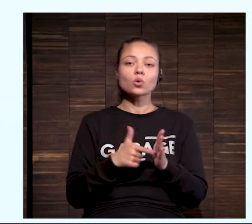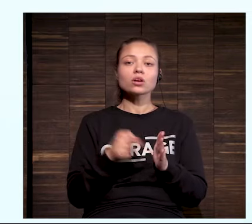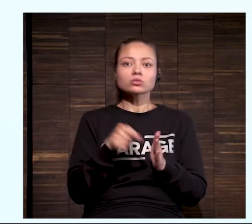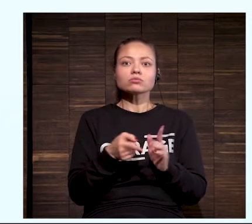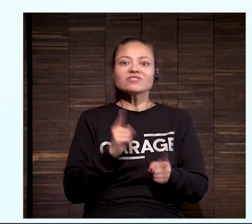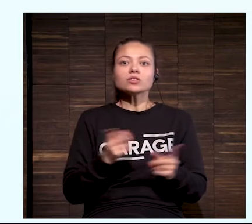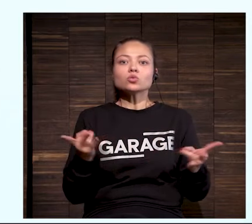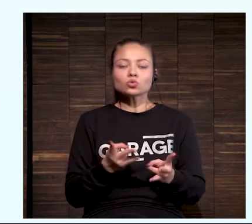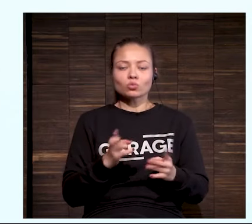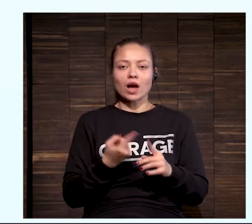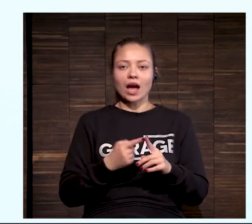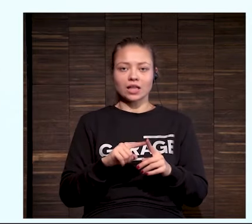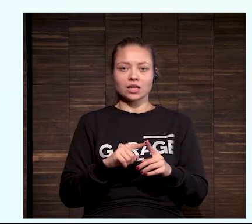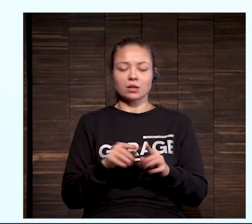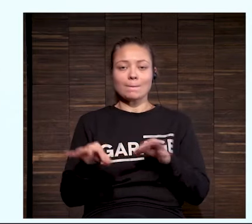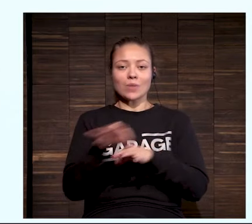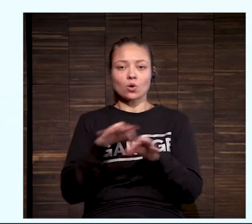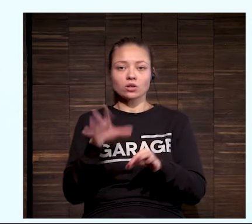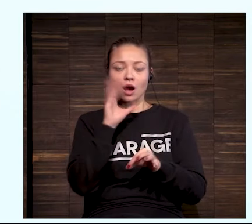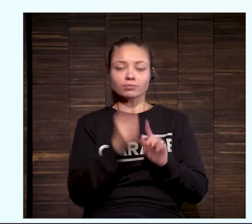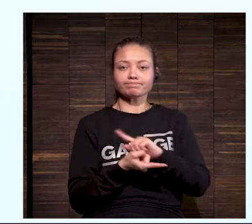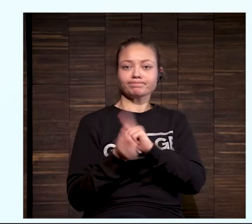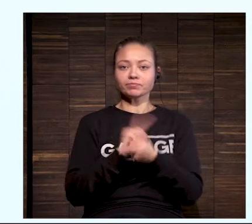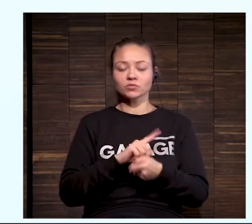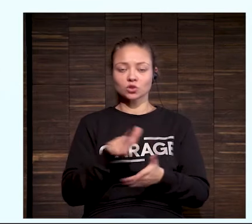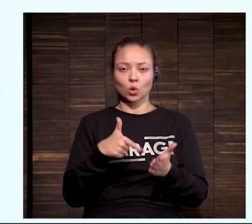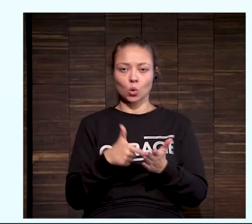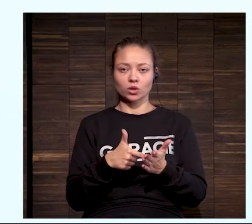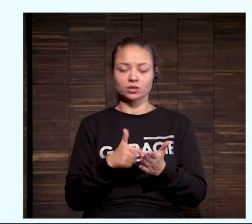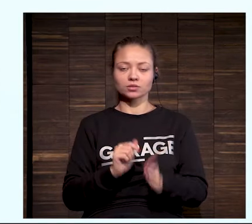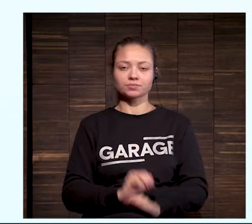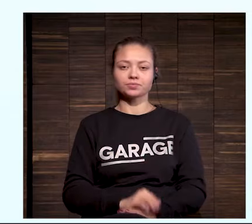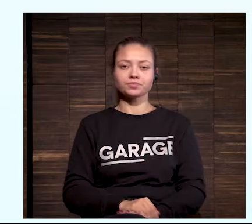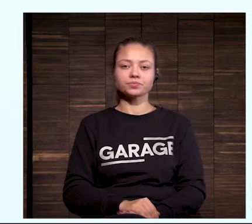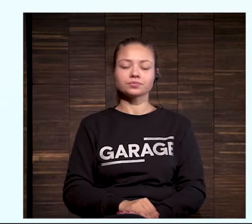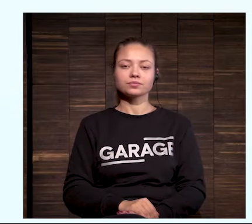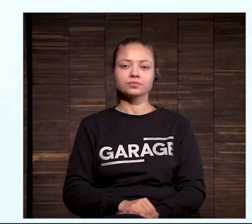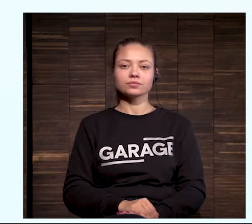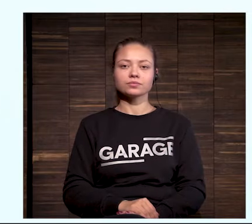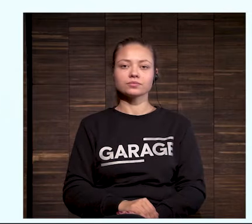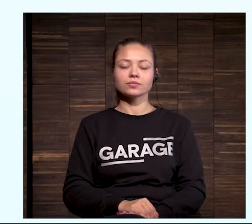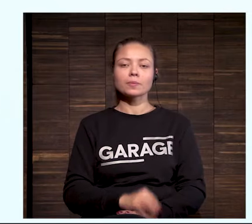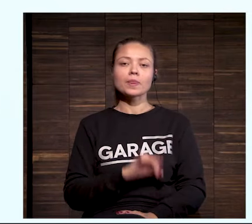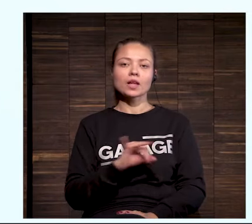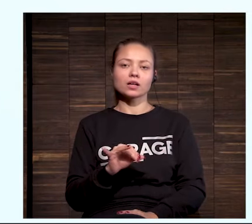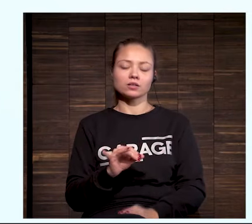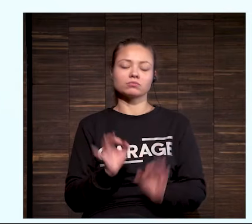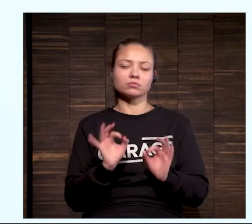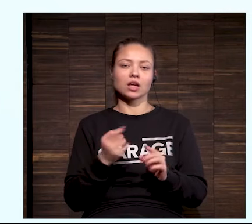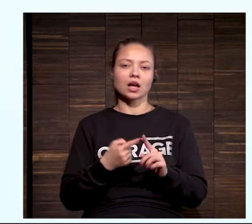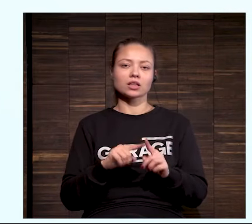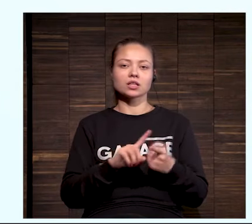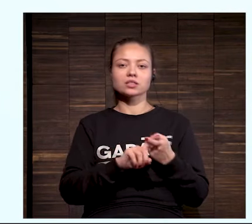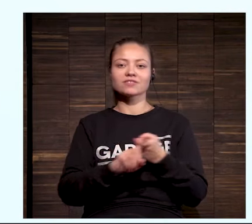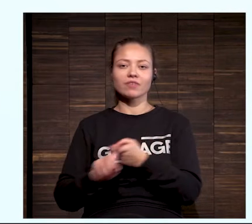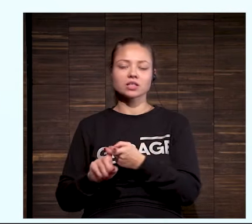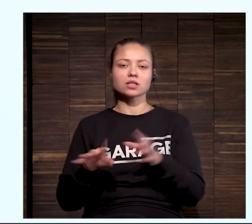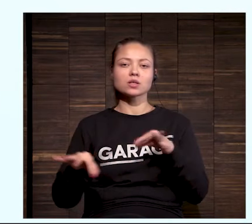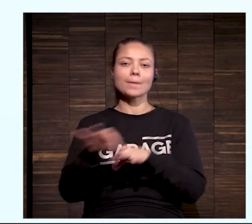этот проект смог город трансформировать город изменить я в первую очередь от связано с